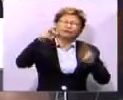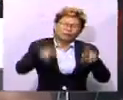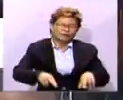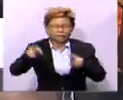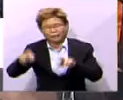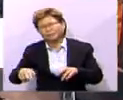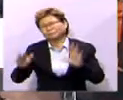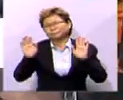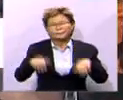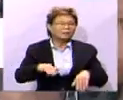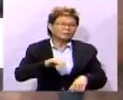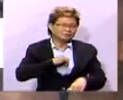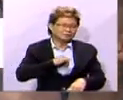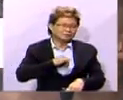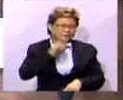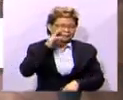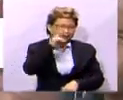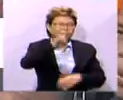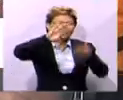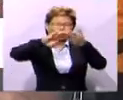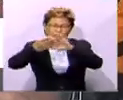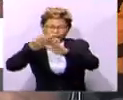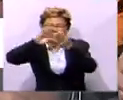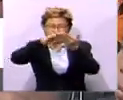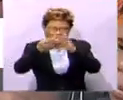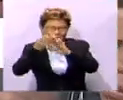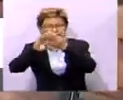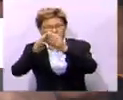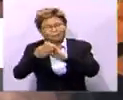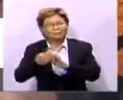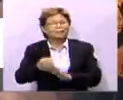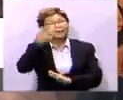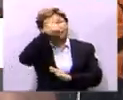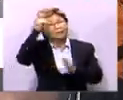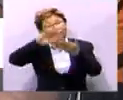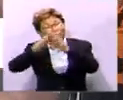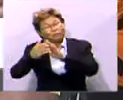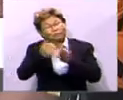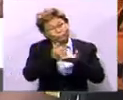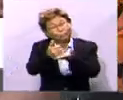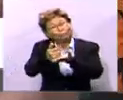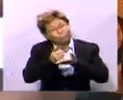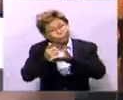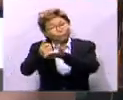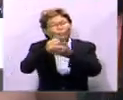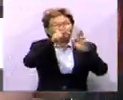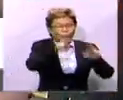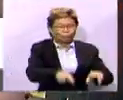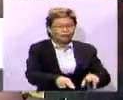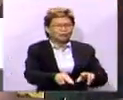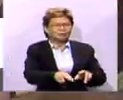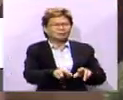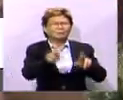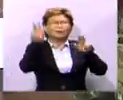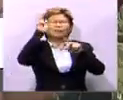rakyat. Saya di Kota Belu ingin melihat perkataan community, community, community. Karena community itu tolong-menolong ya. Rakyat itu dilihat terlalu